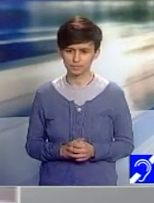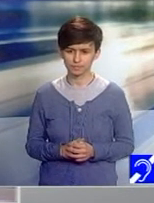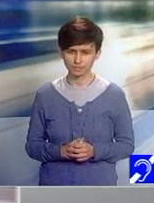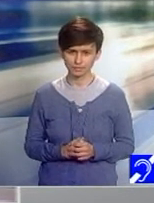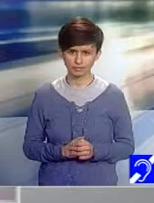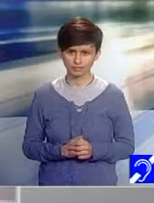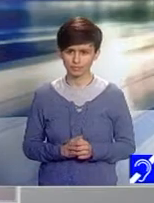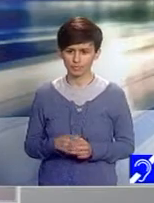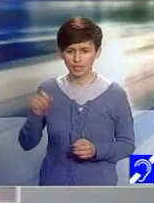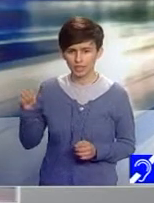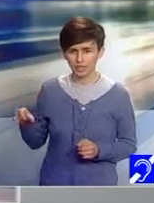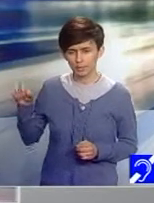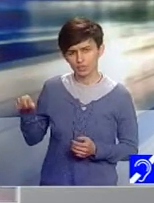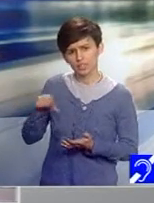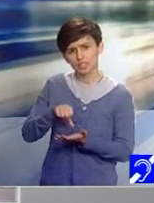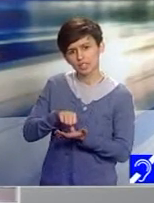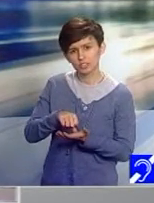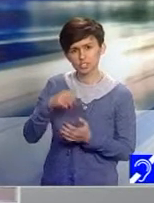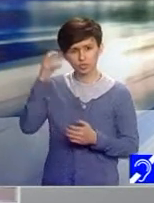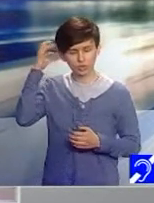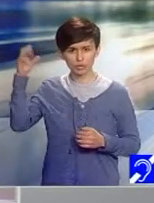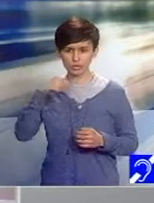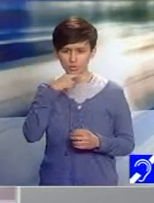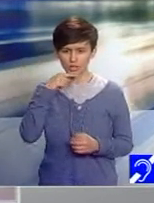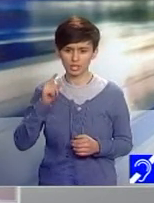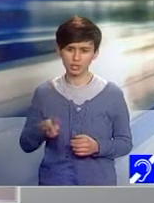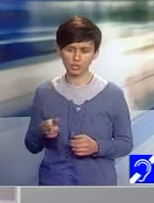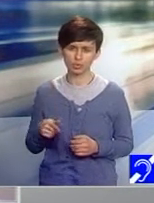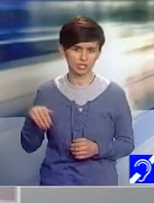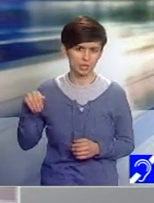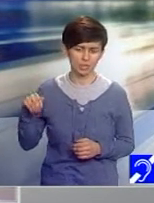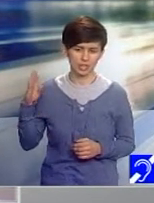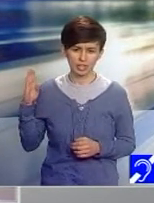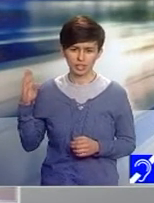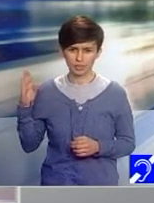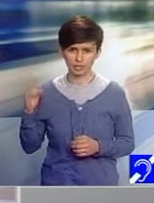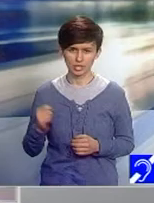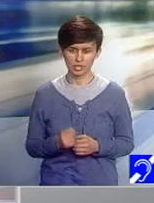Metodista Centrului Cultural Rus, doamna Mihaela Bogdan,